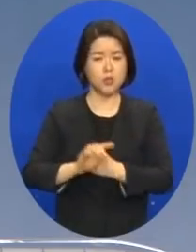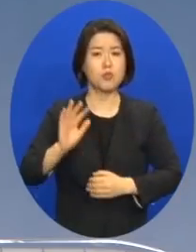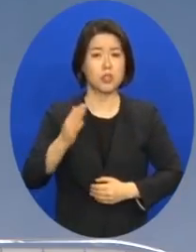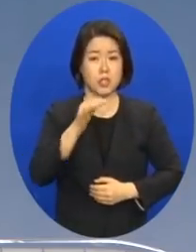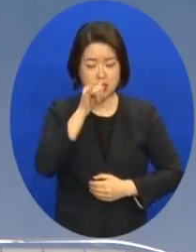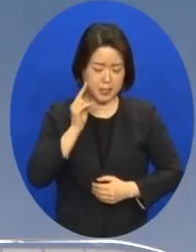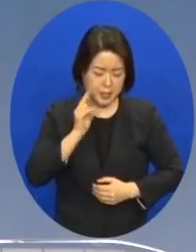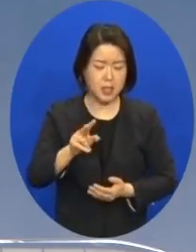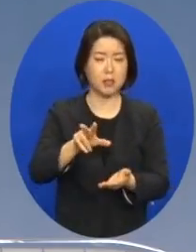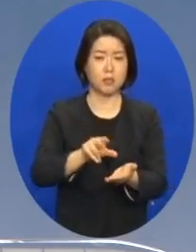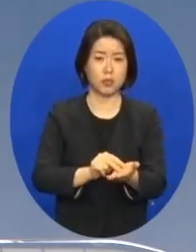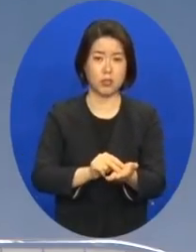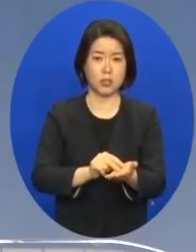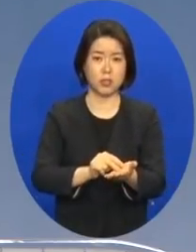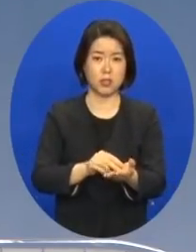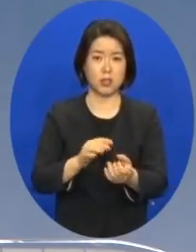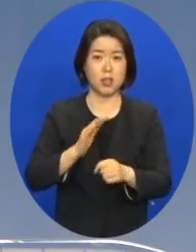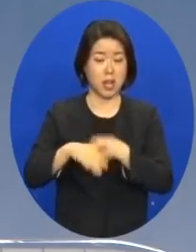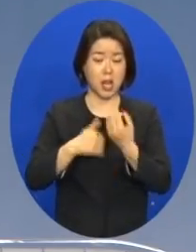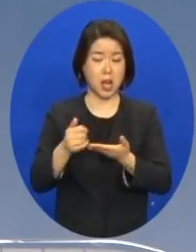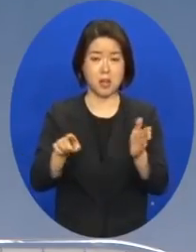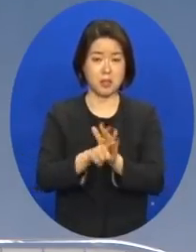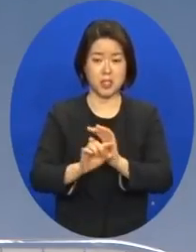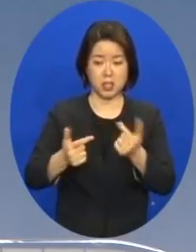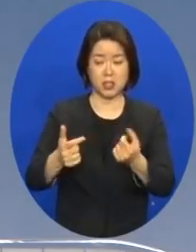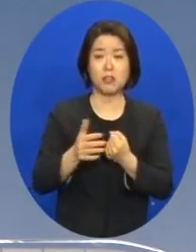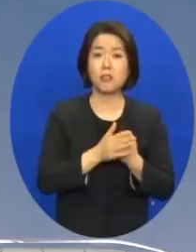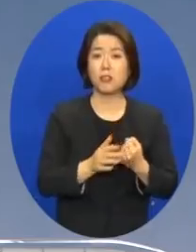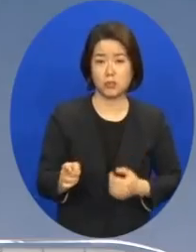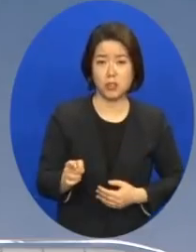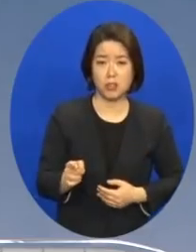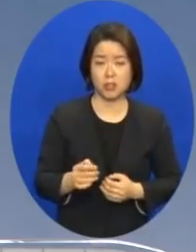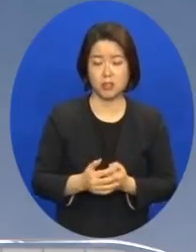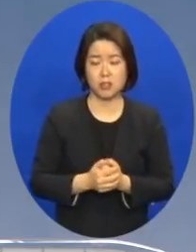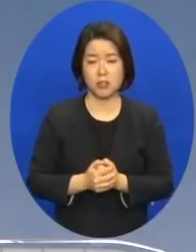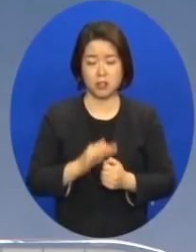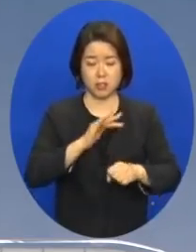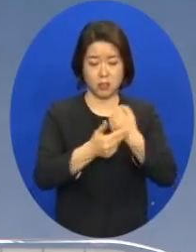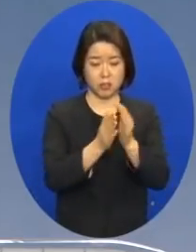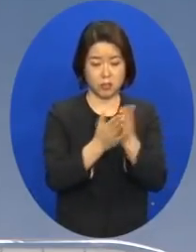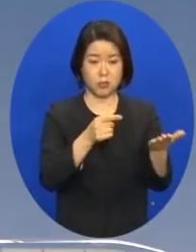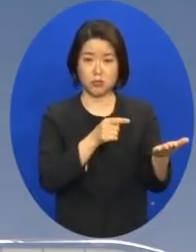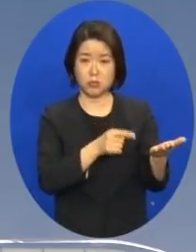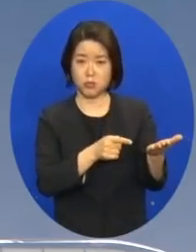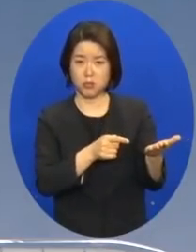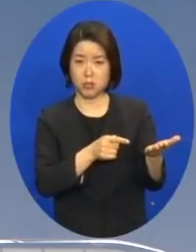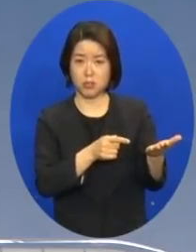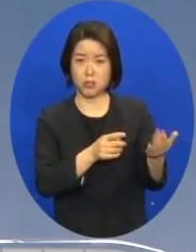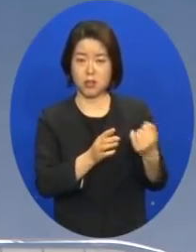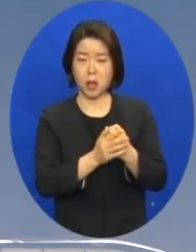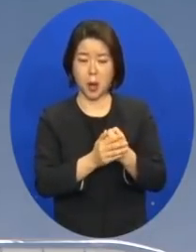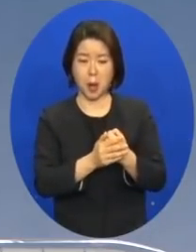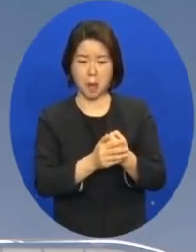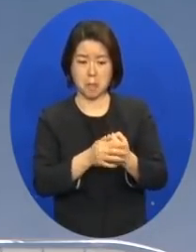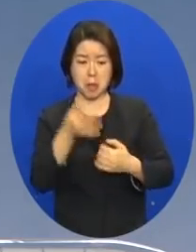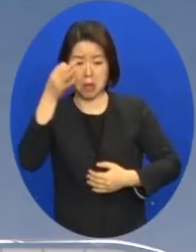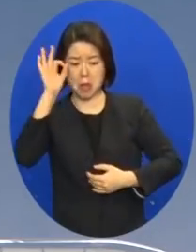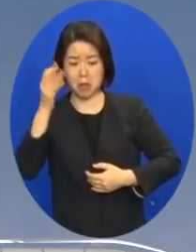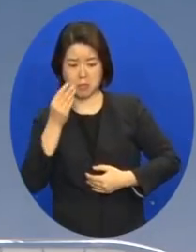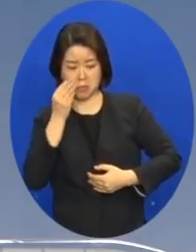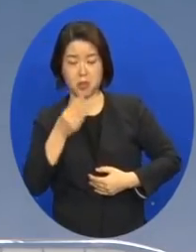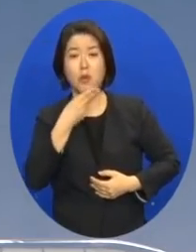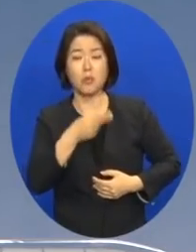문제입니다. 하나님을 믿지 않으니까 성경에 있는 말씀을 안 받아들이는